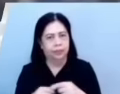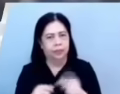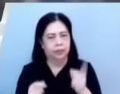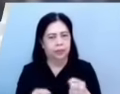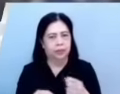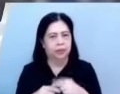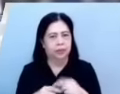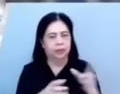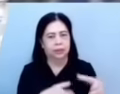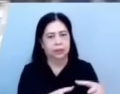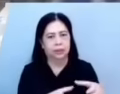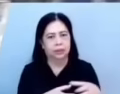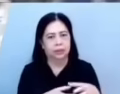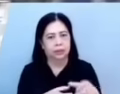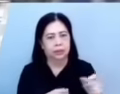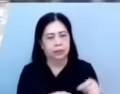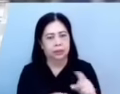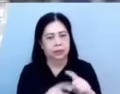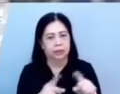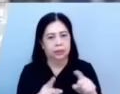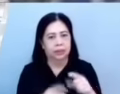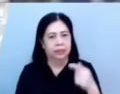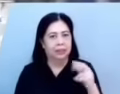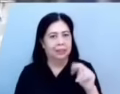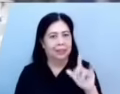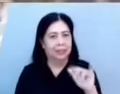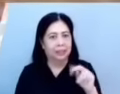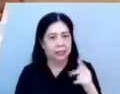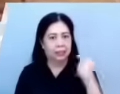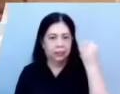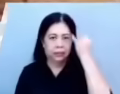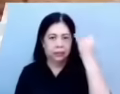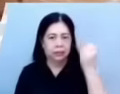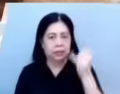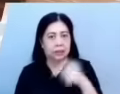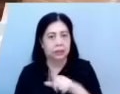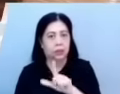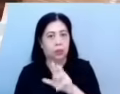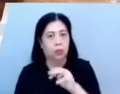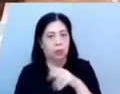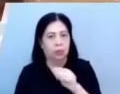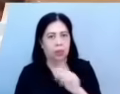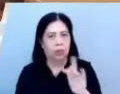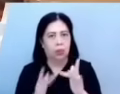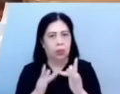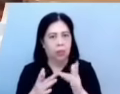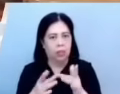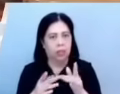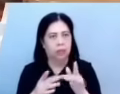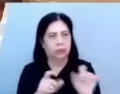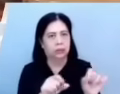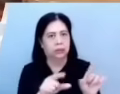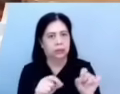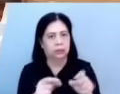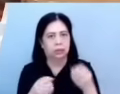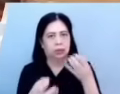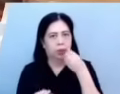Isang flavor sampo, giniling. Naisip ko yung lumpia, i-online. In-online ko yan, in-order ng mga